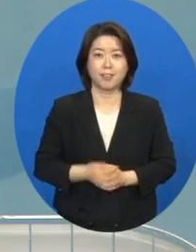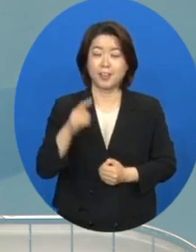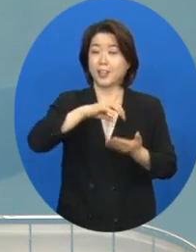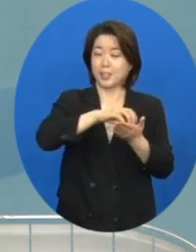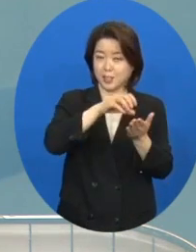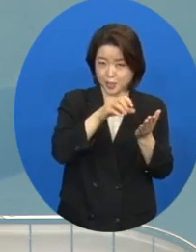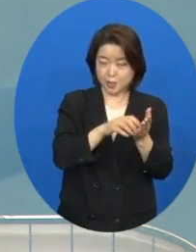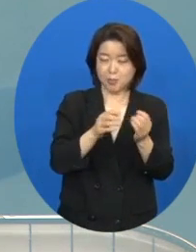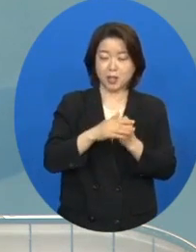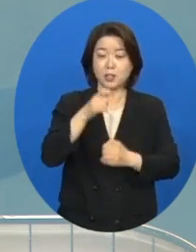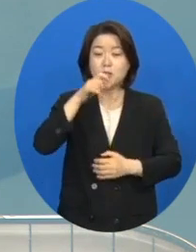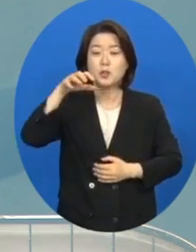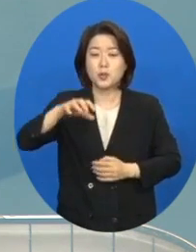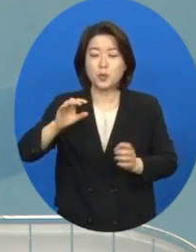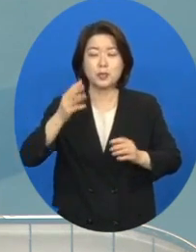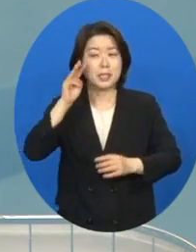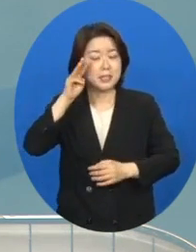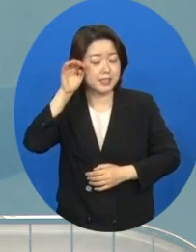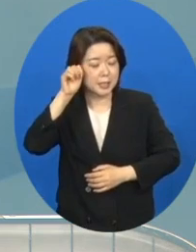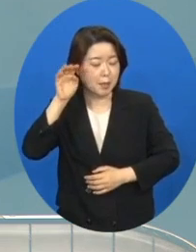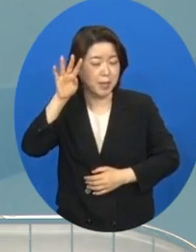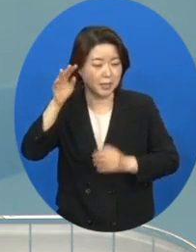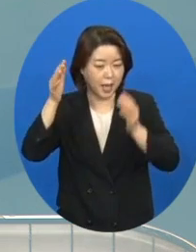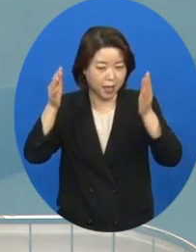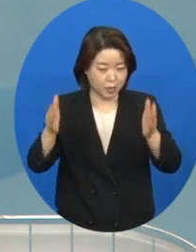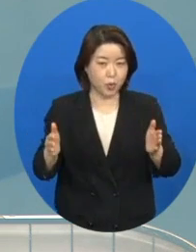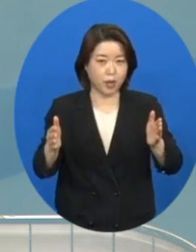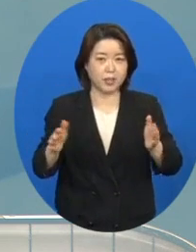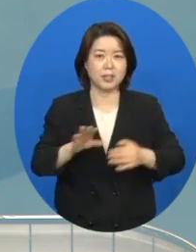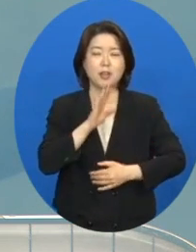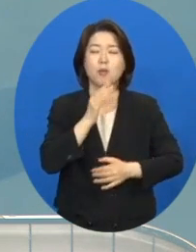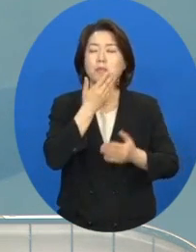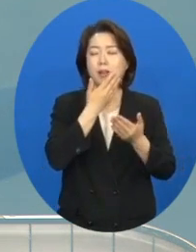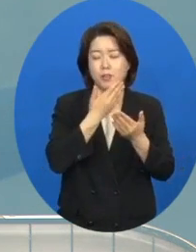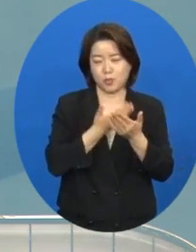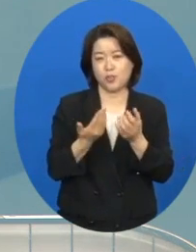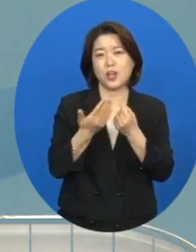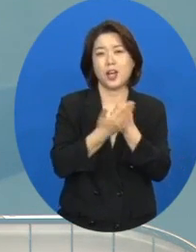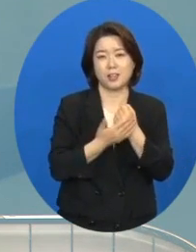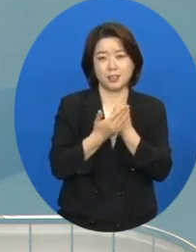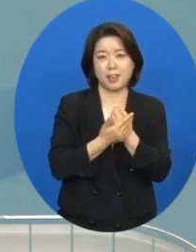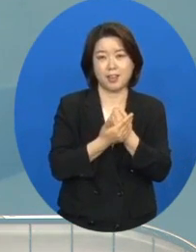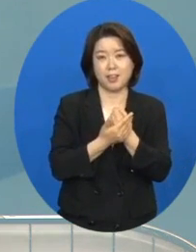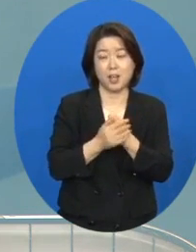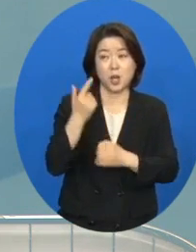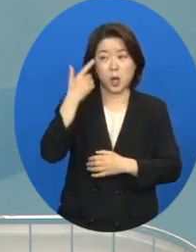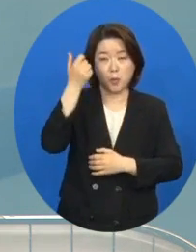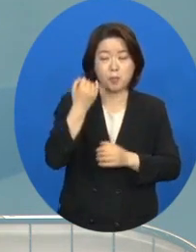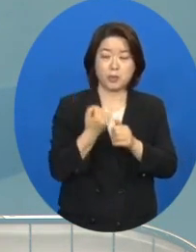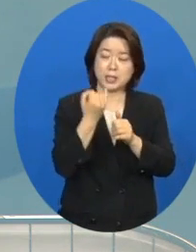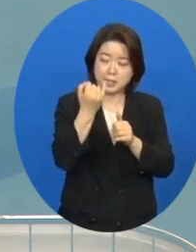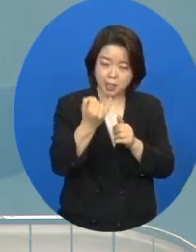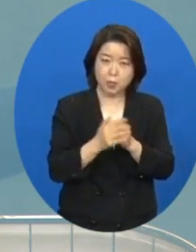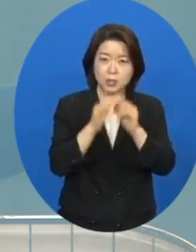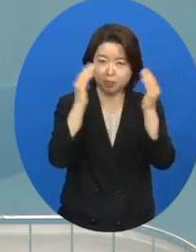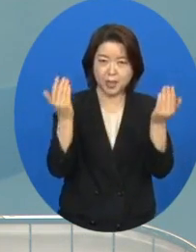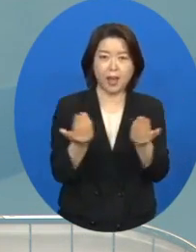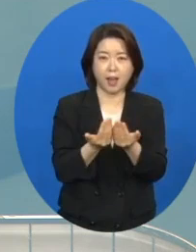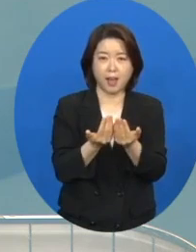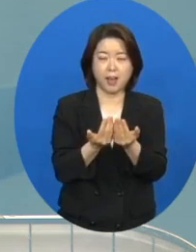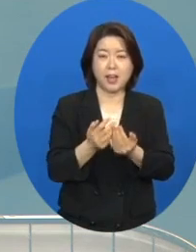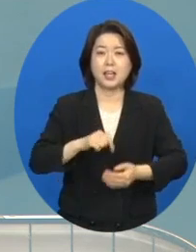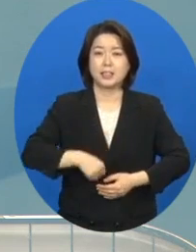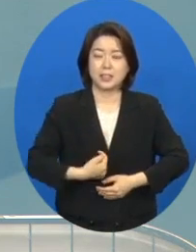그만큼 여수에서의 3박 4일 일정이 참 귀하고 은혜가 있었고 목사님 사모님들이 다